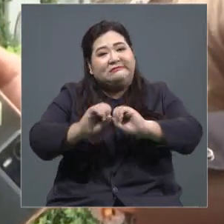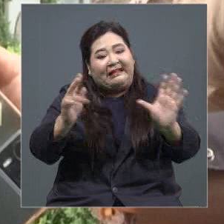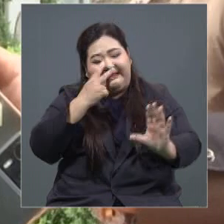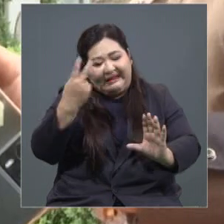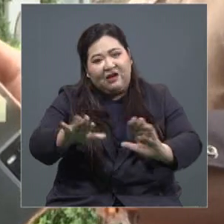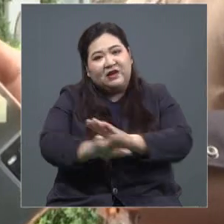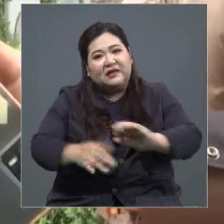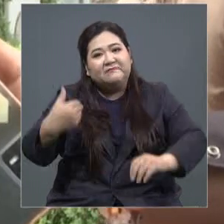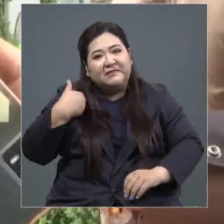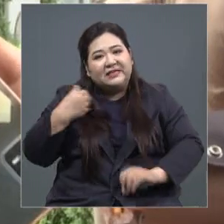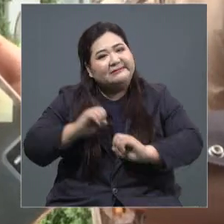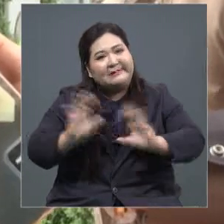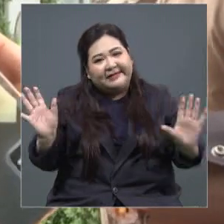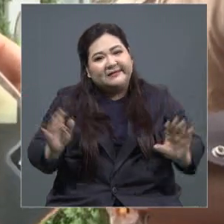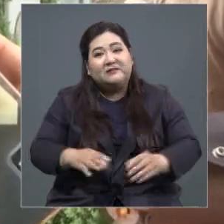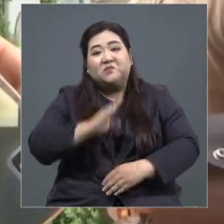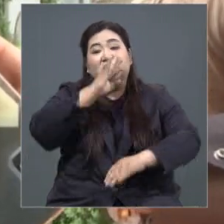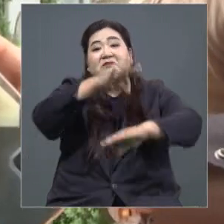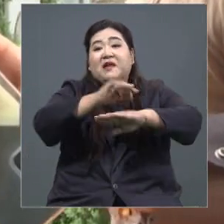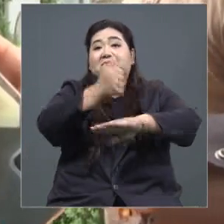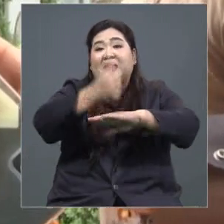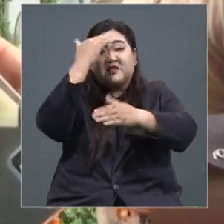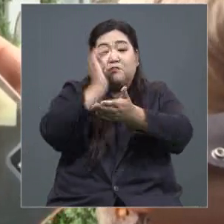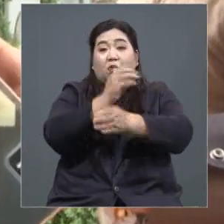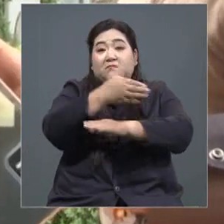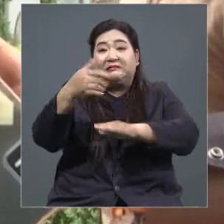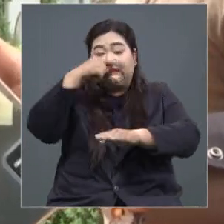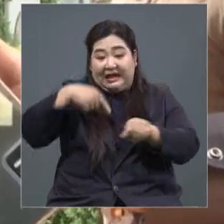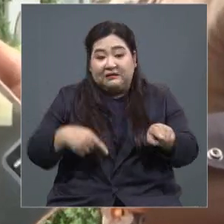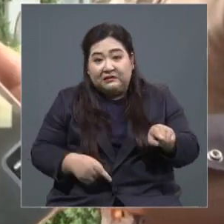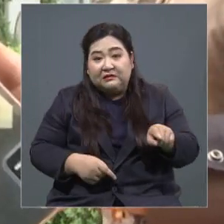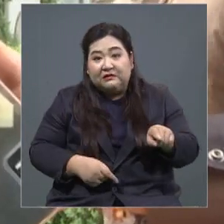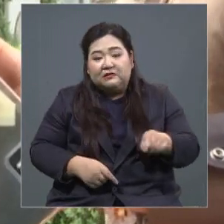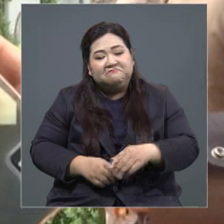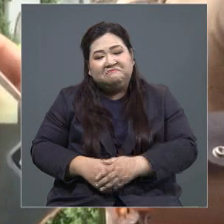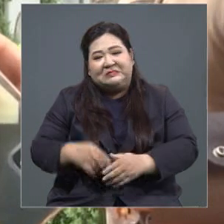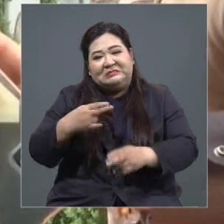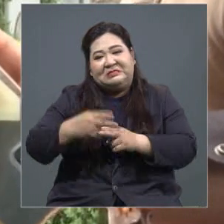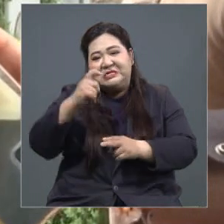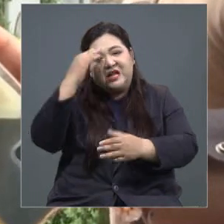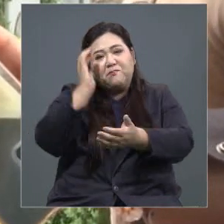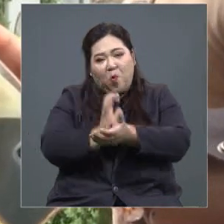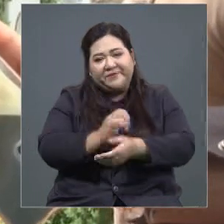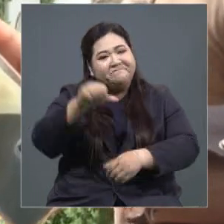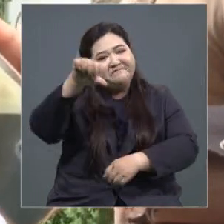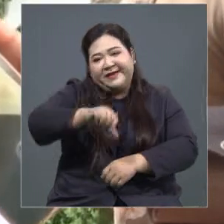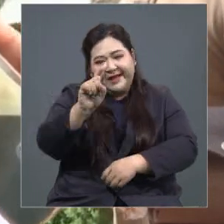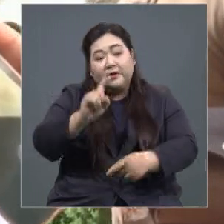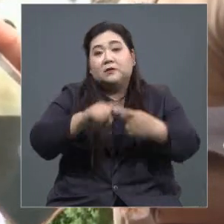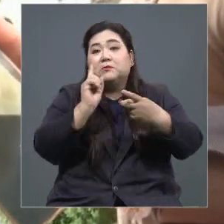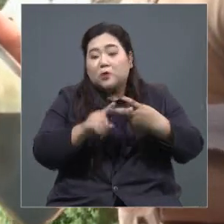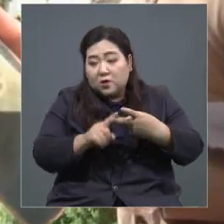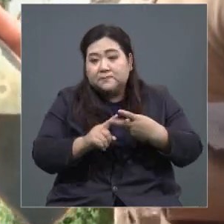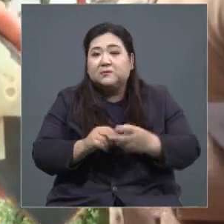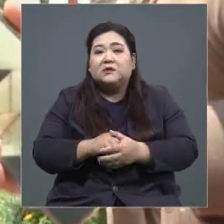คิดว่าถ้าเกิดว่าเป็นผบ.ตร.ของประเทศไทยต่อไปเนี่ยนะมันจะเสื่อมเสียองค์กรตำรวจหนึ่งแล้วแหละนะครับแล้วก็มันก็เ